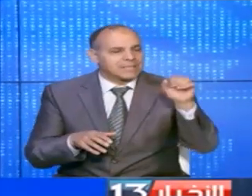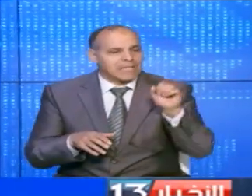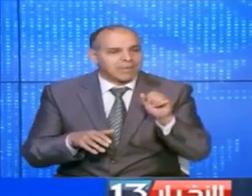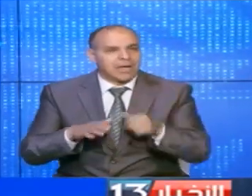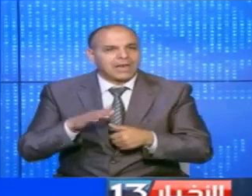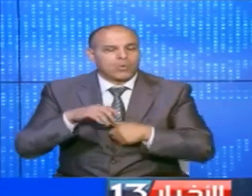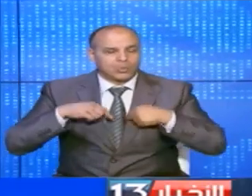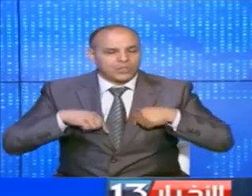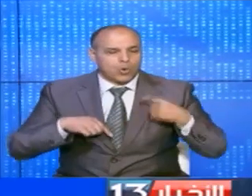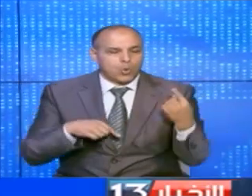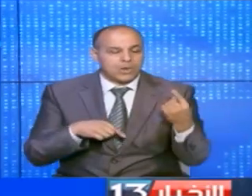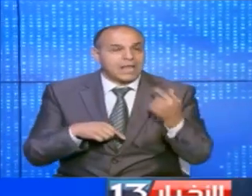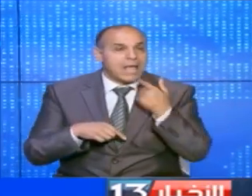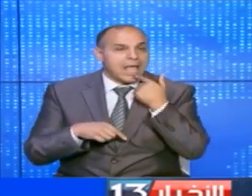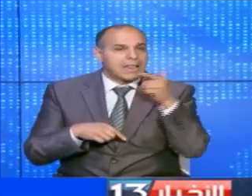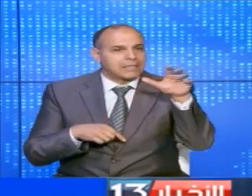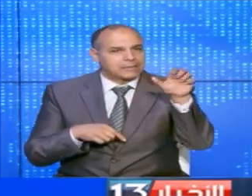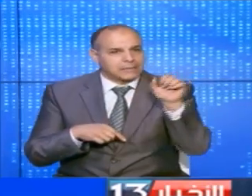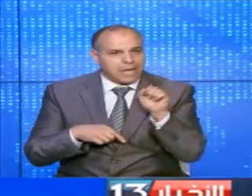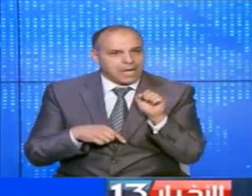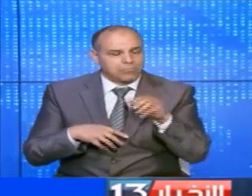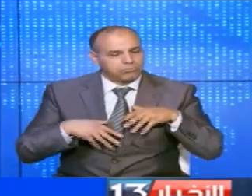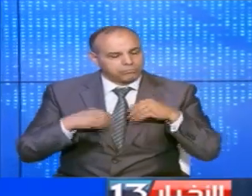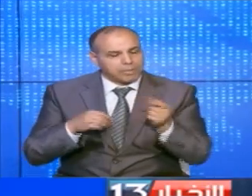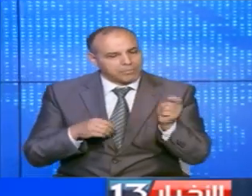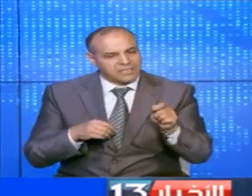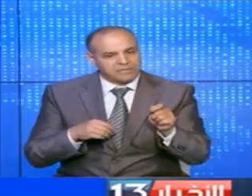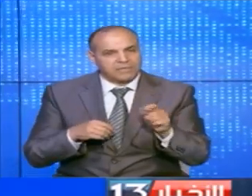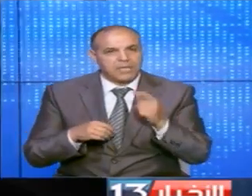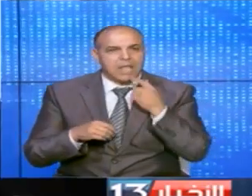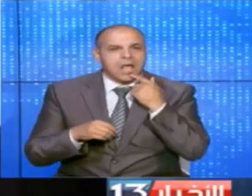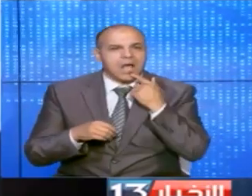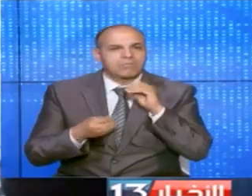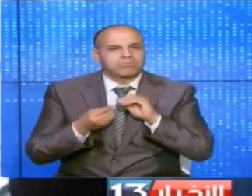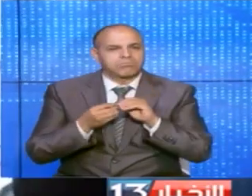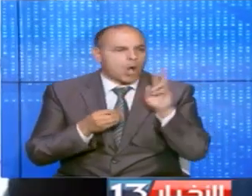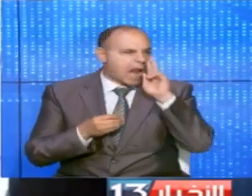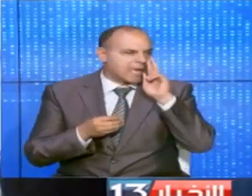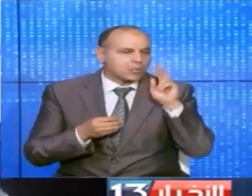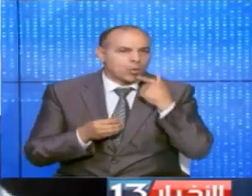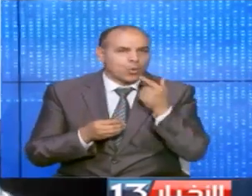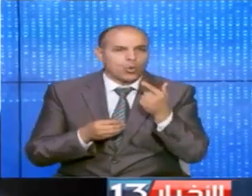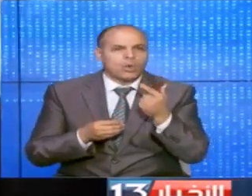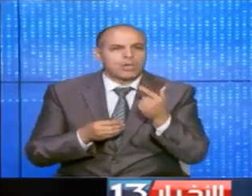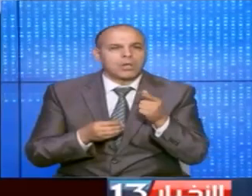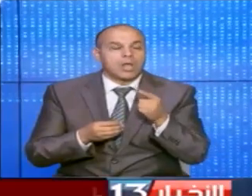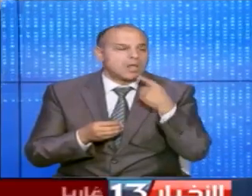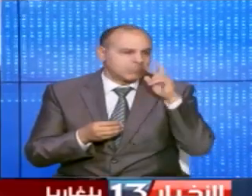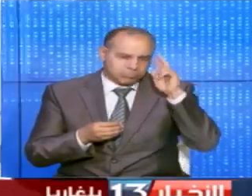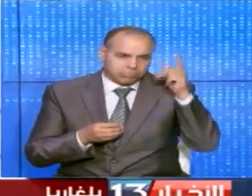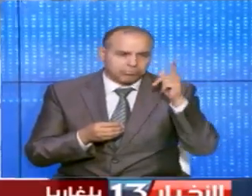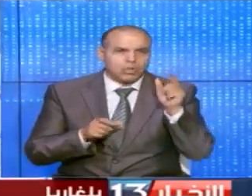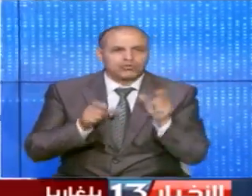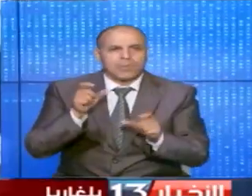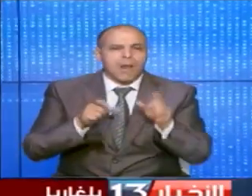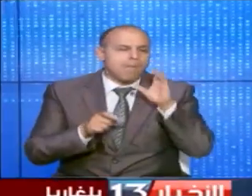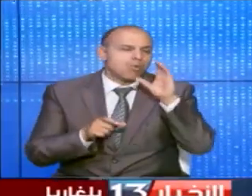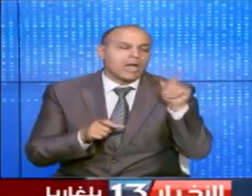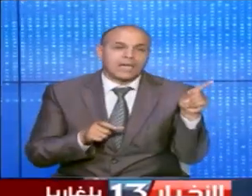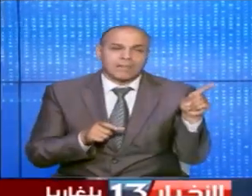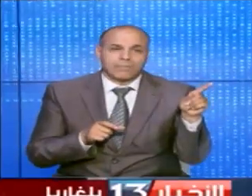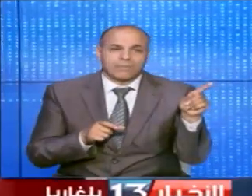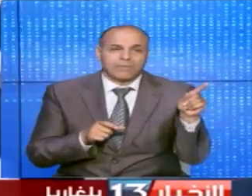رئيس الوزراء الذي دعاه الى التنحي عقب اساءات عنصريه اطلقها جميع اطلقتها جماهير بلغاريا